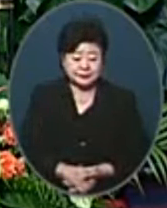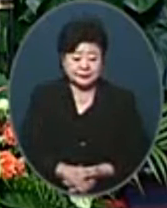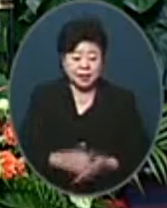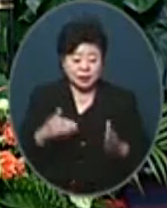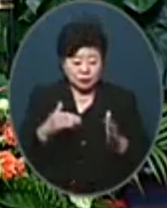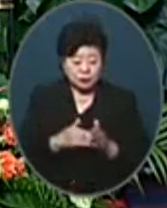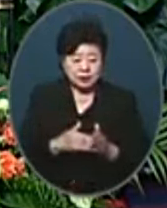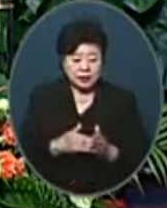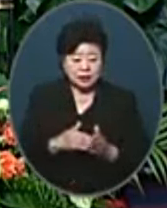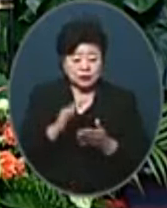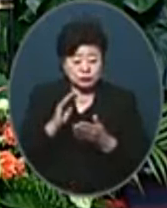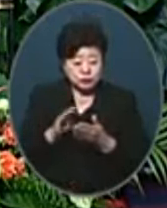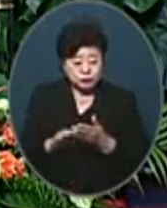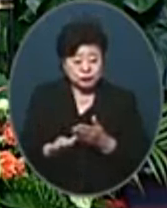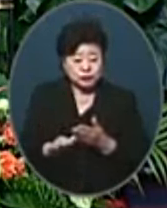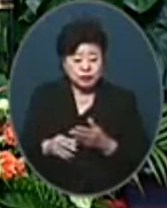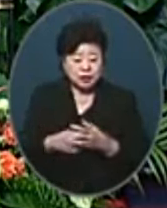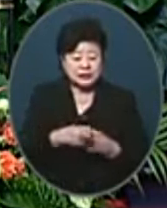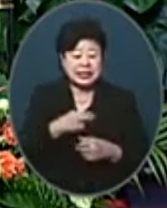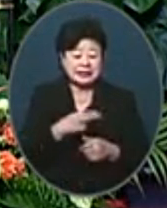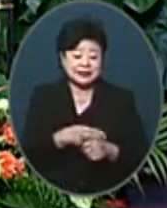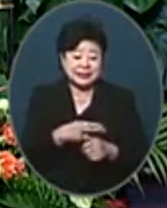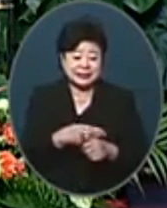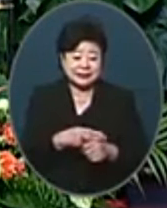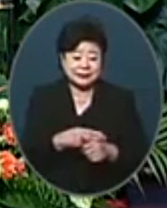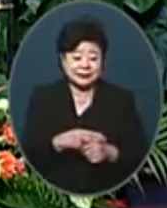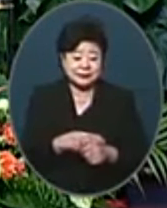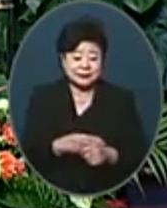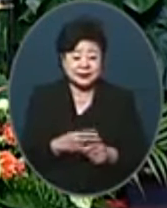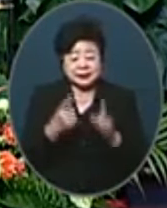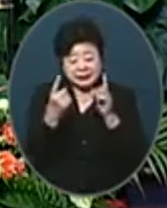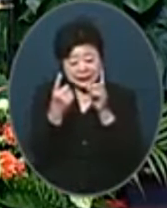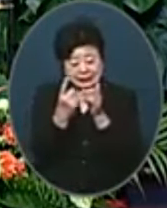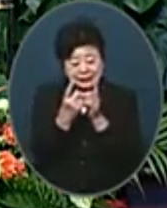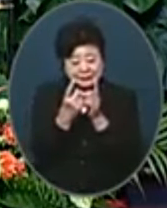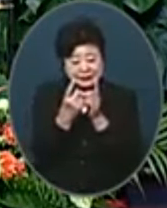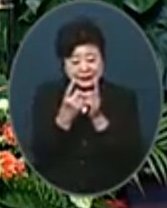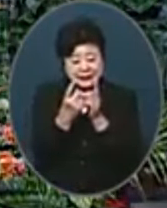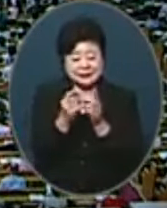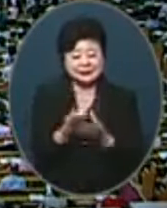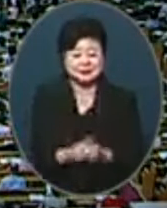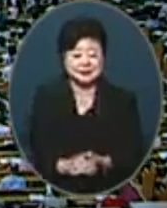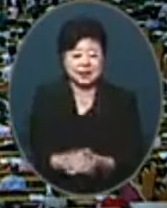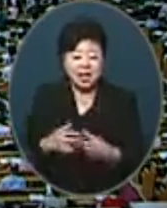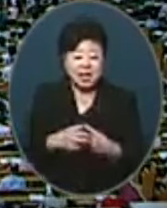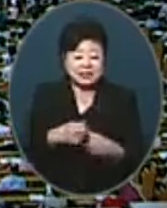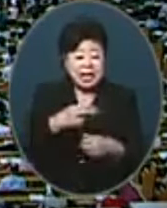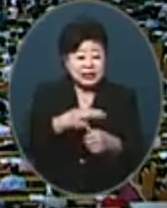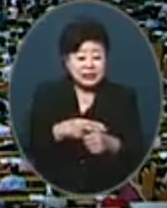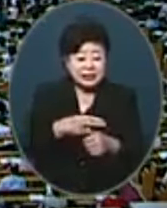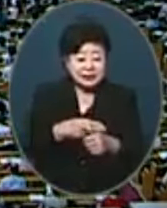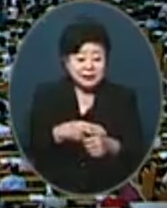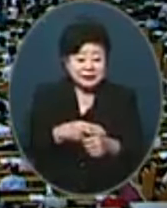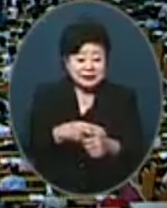도착하자마자 의사 선생님을 찾아갔습니다. 그 의사 선생이